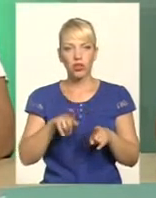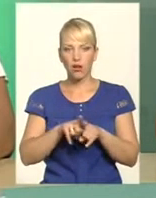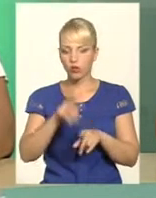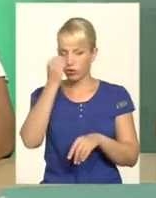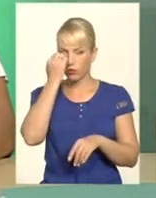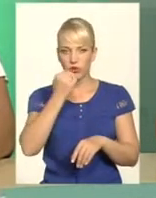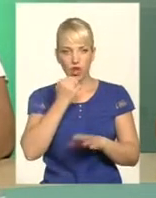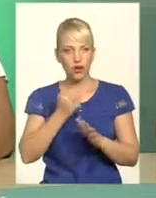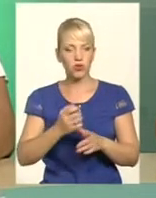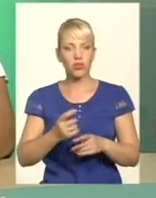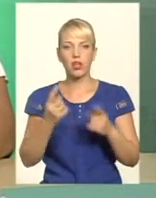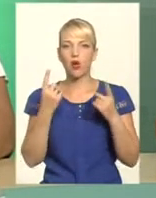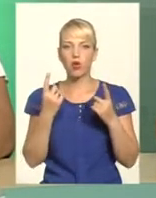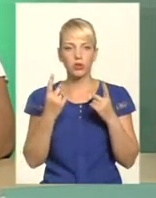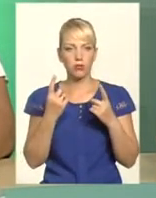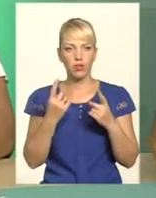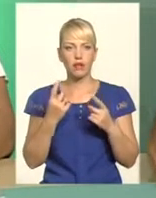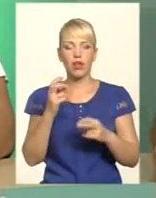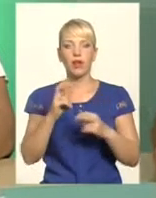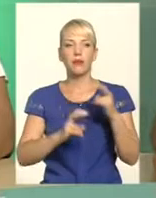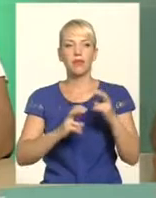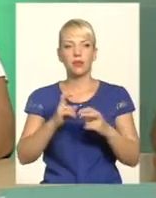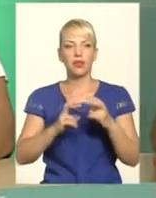подякувати особливо підприємству.